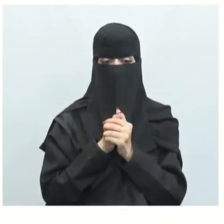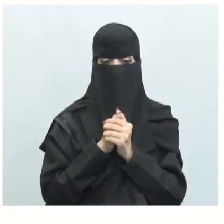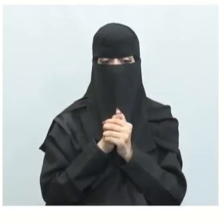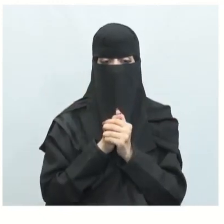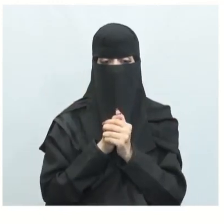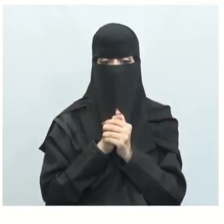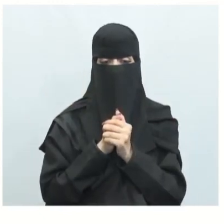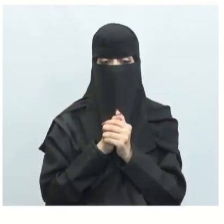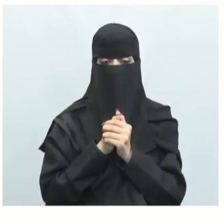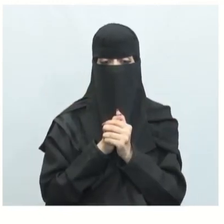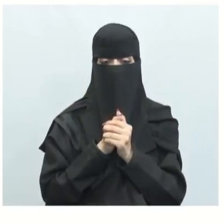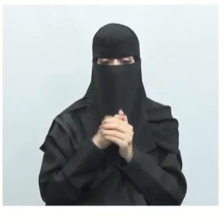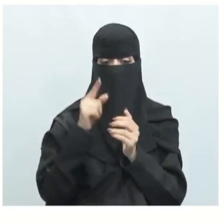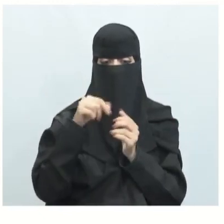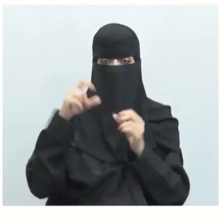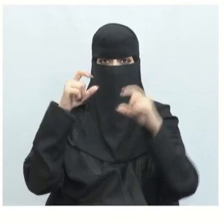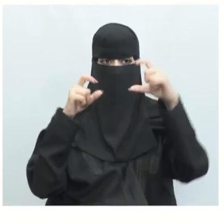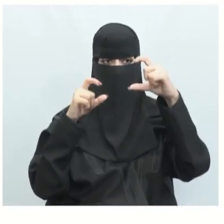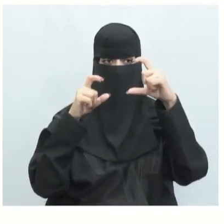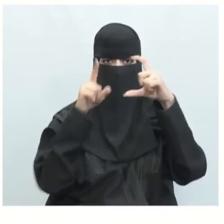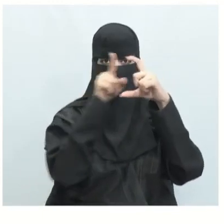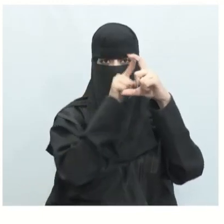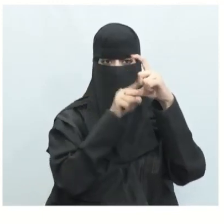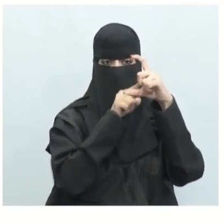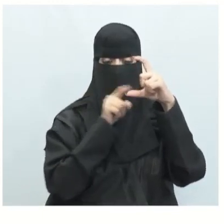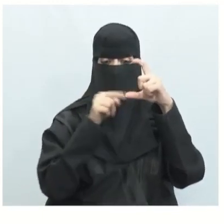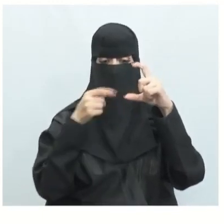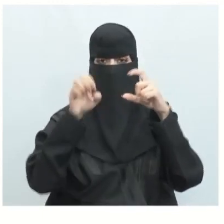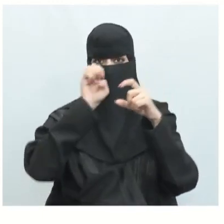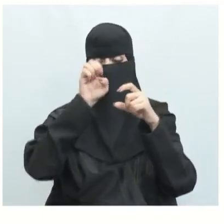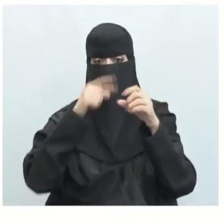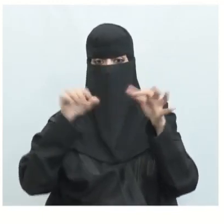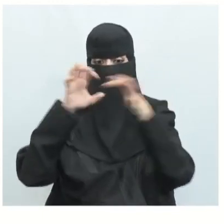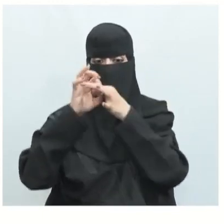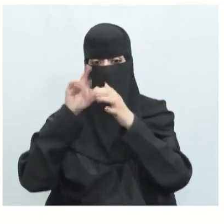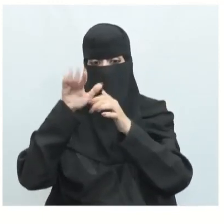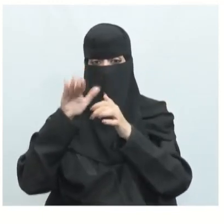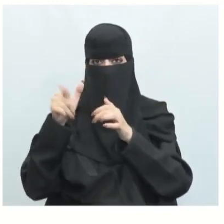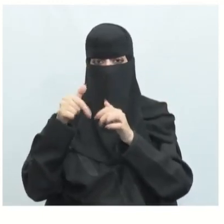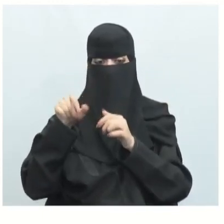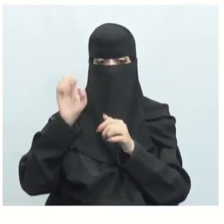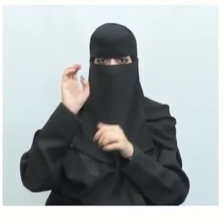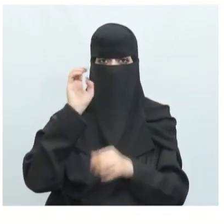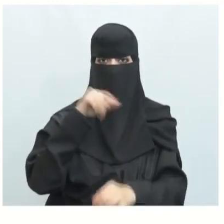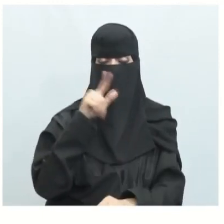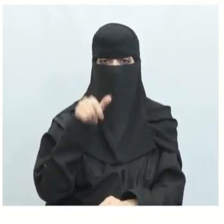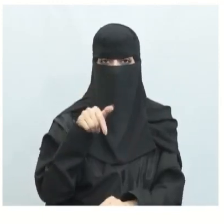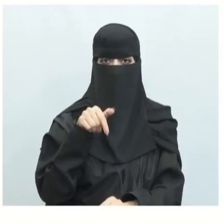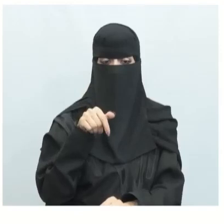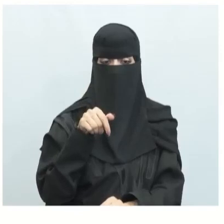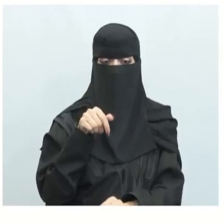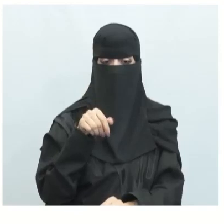الاي وضعنا حرف الاي بهذا الشكل ثم ربطناه في البي